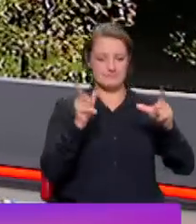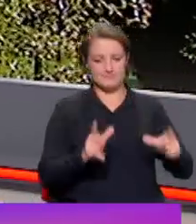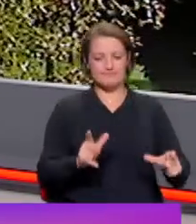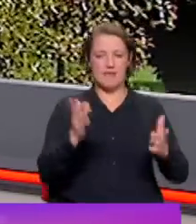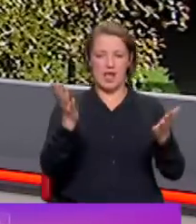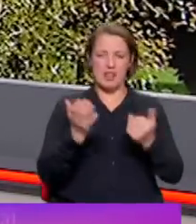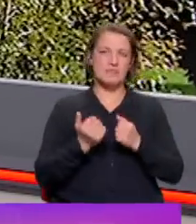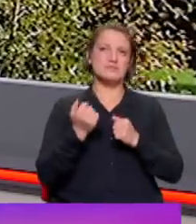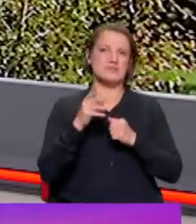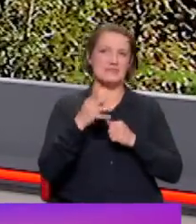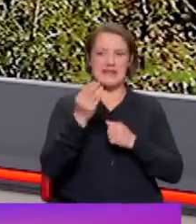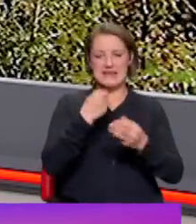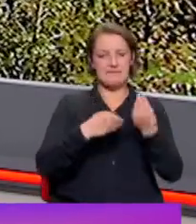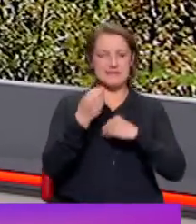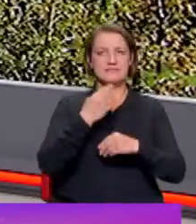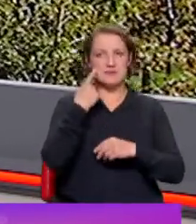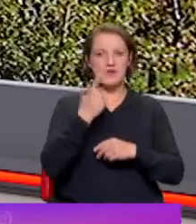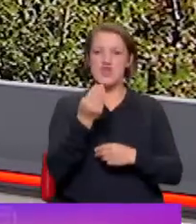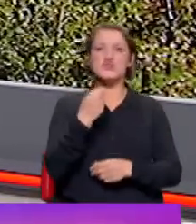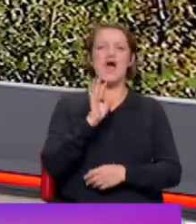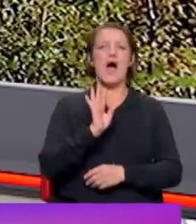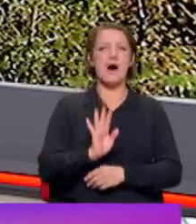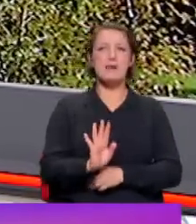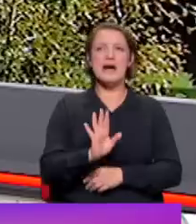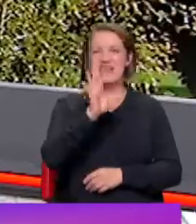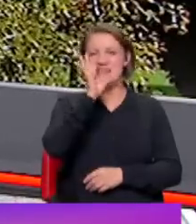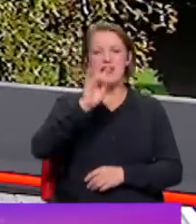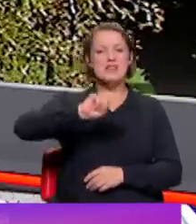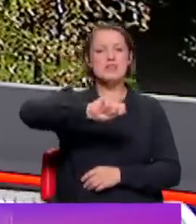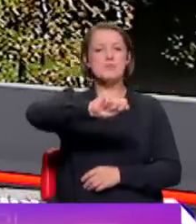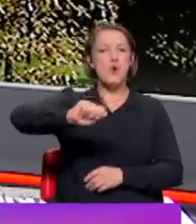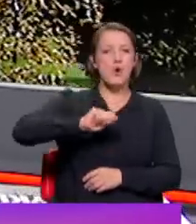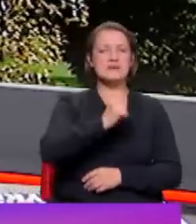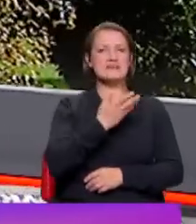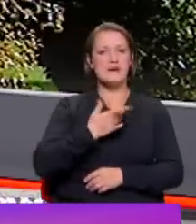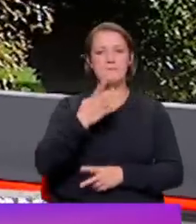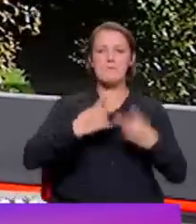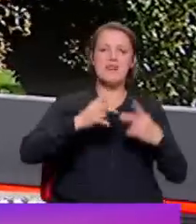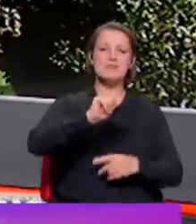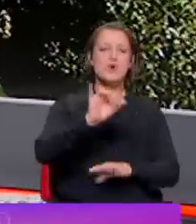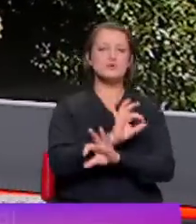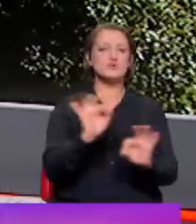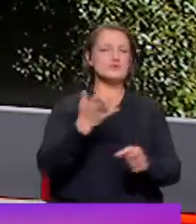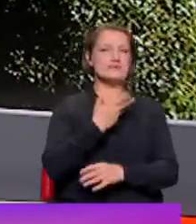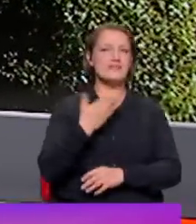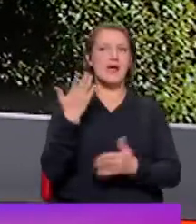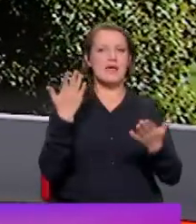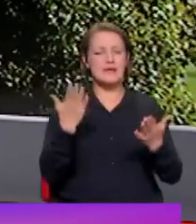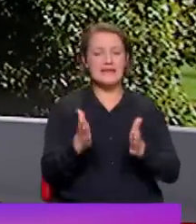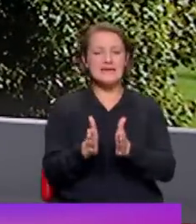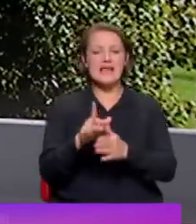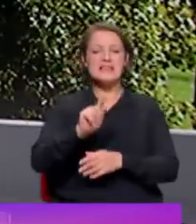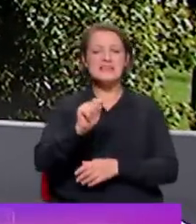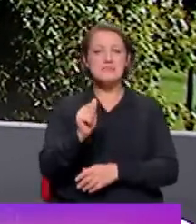alabildiğimiz kadar yiyebildiğiniz kadar yiyeceğiz Kimisi limonlu sever Kimisi limonsuz Peki yanına